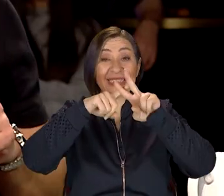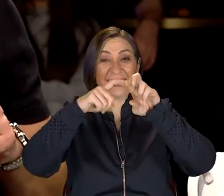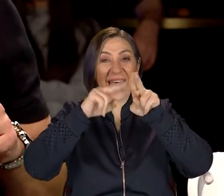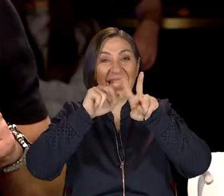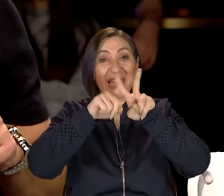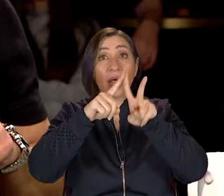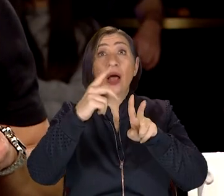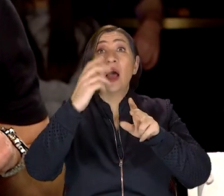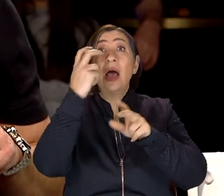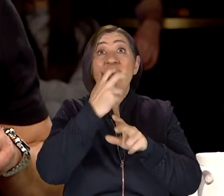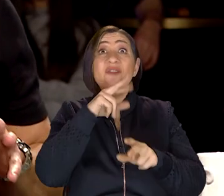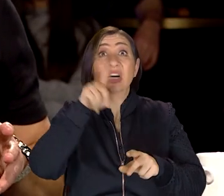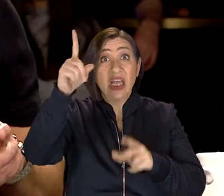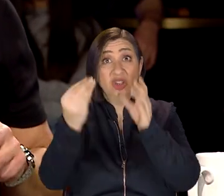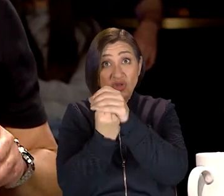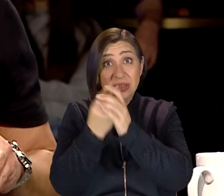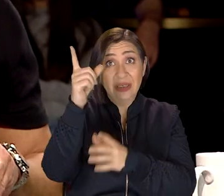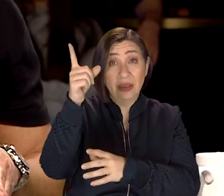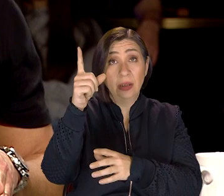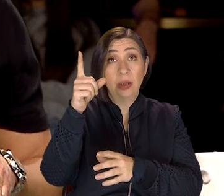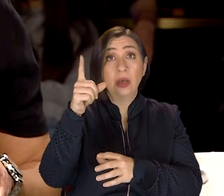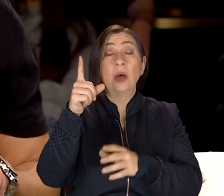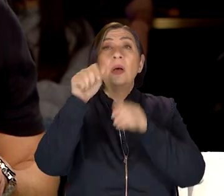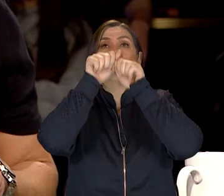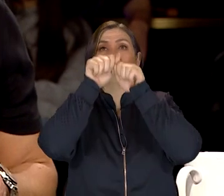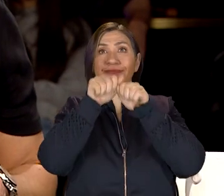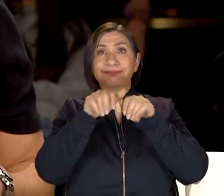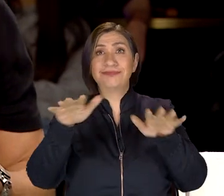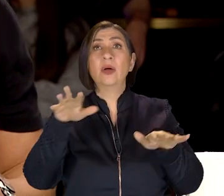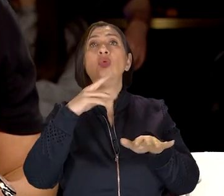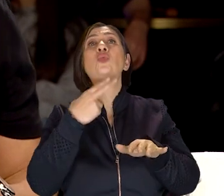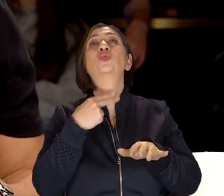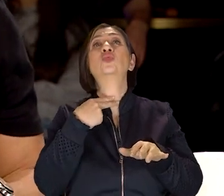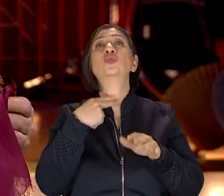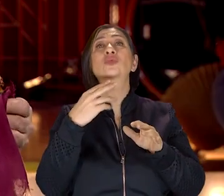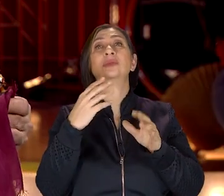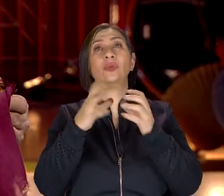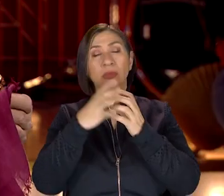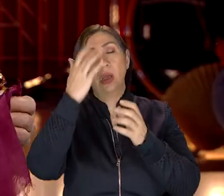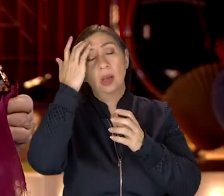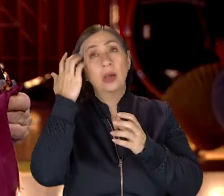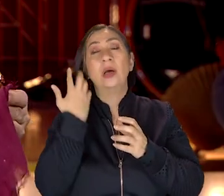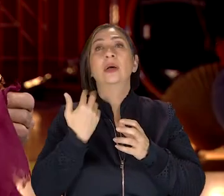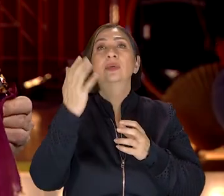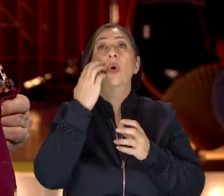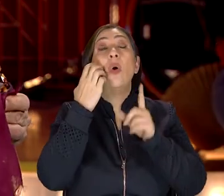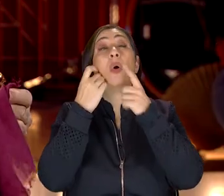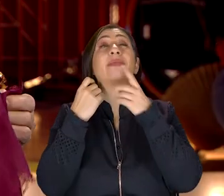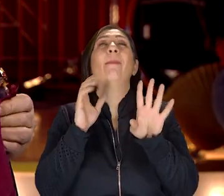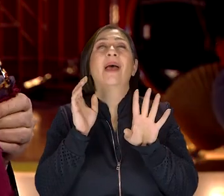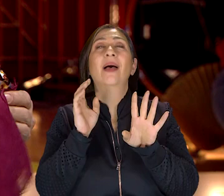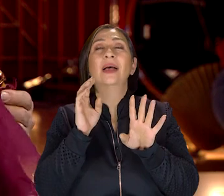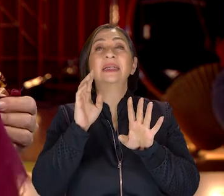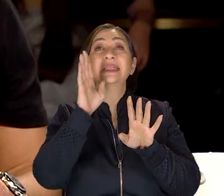söyledi. Fransa'dan çıktı. Ve evet, ondan Rusların gittiği kulüplerde dinlendi. Hayır, ondan sonra ama bak, ondan sonra öyle deme. Yani